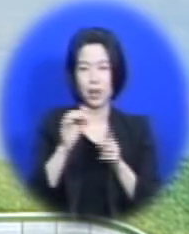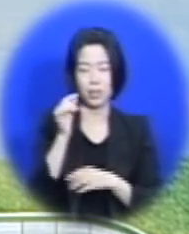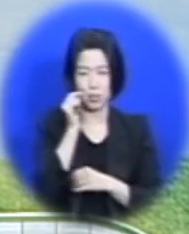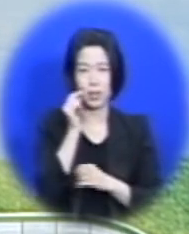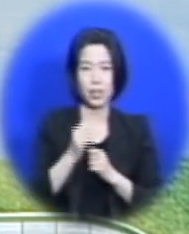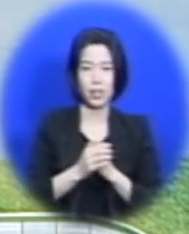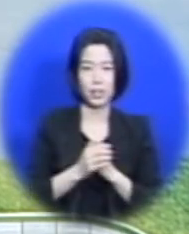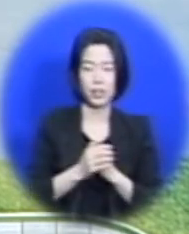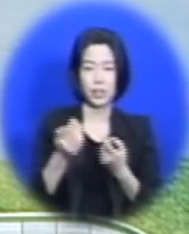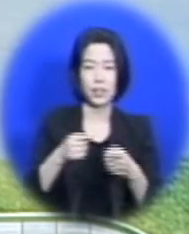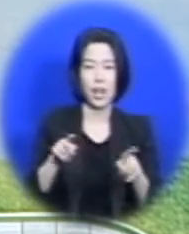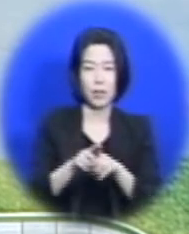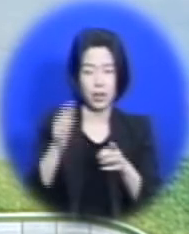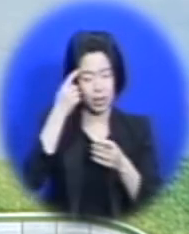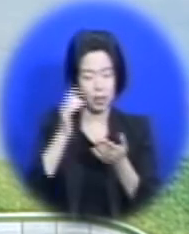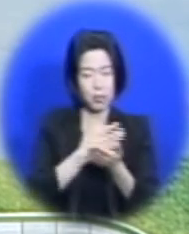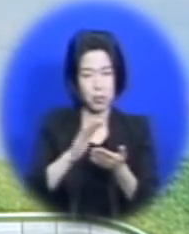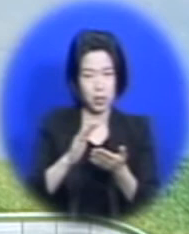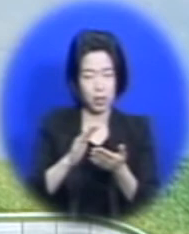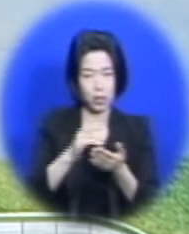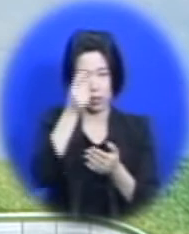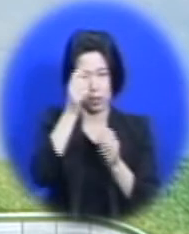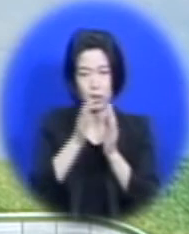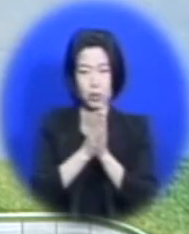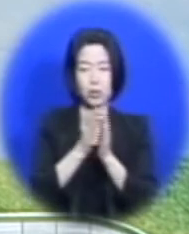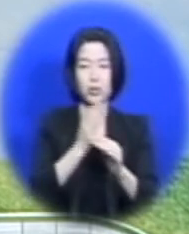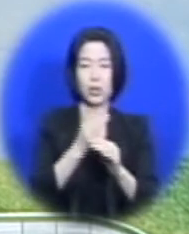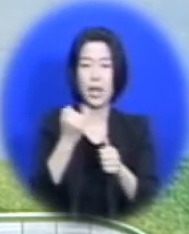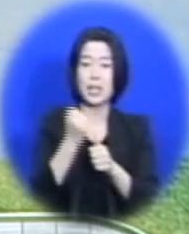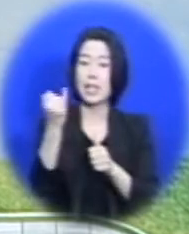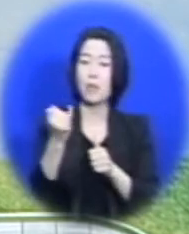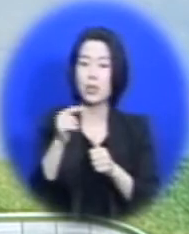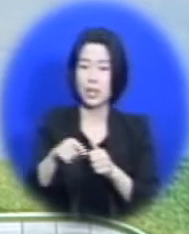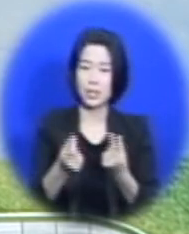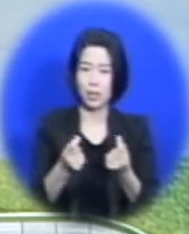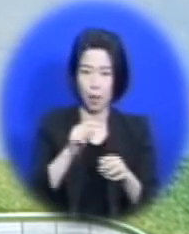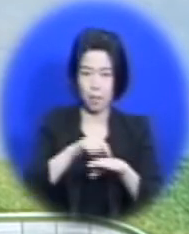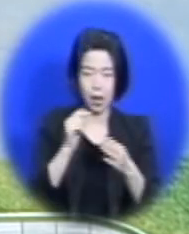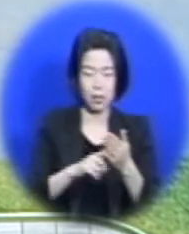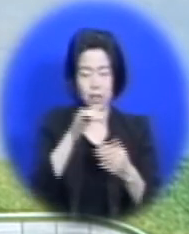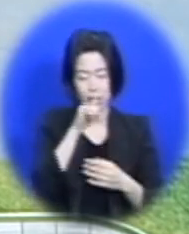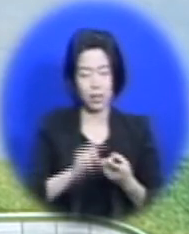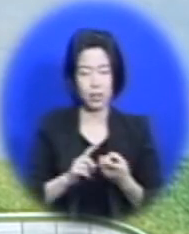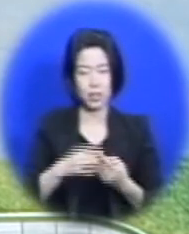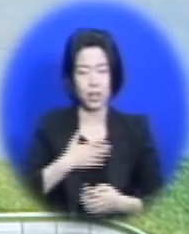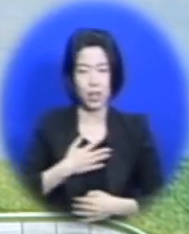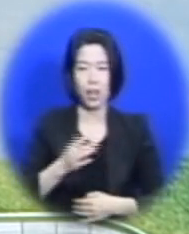근데 같이 분별하고 기도하는 중에 사모님에게도 그런 마음이 있다는 걸 알았어요. 내가 어떻게